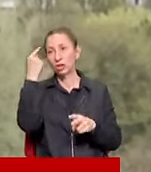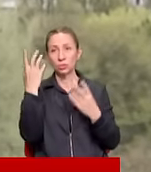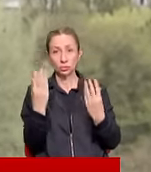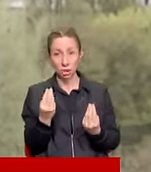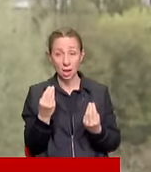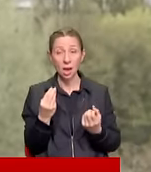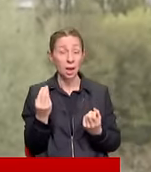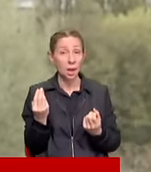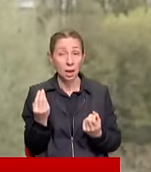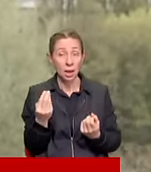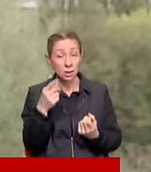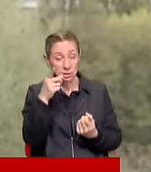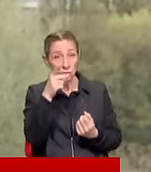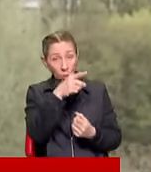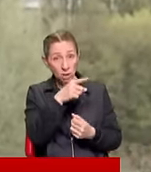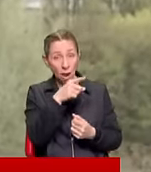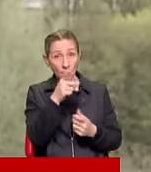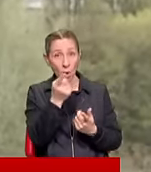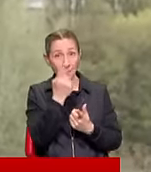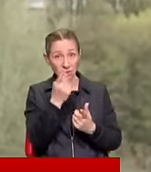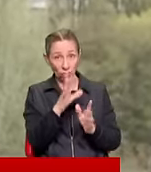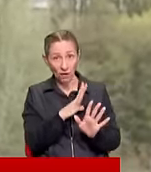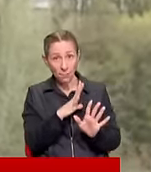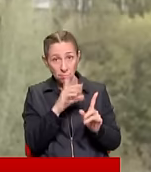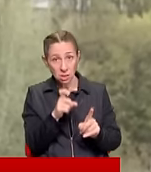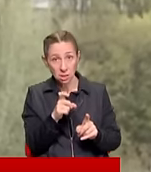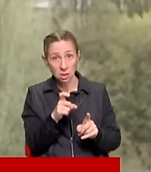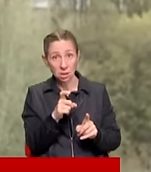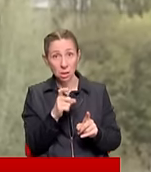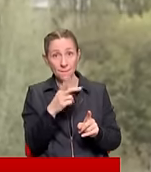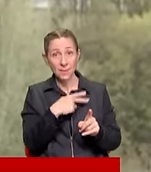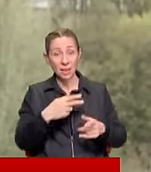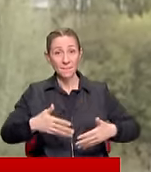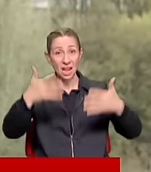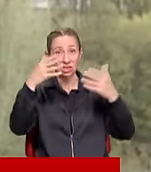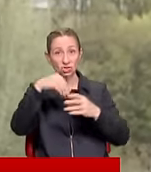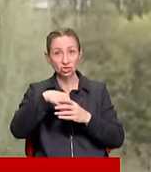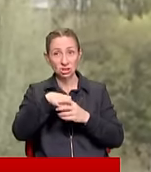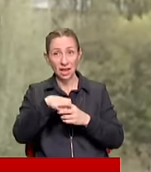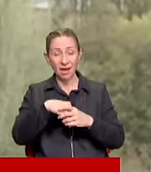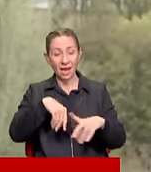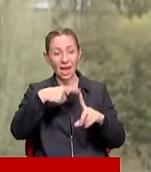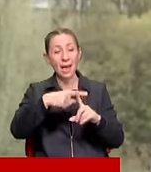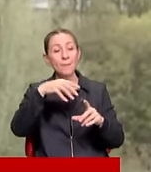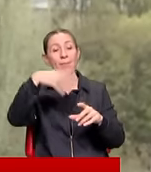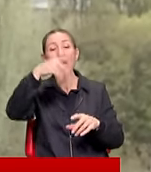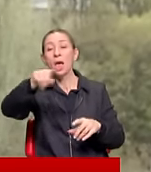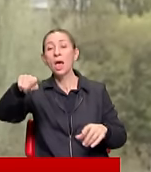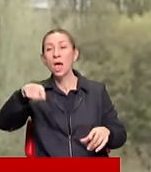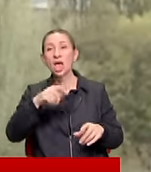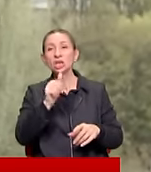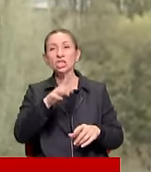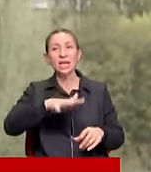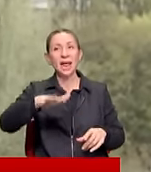kavuşacağız. Sizin orada böyle bir durum, böyle bir tablo var mı? Belediye binasında ya da ek binalarında,